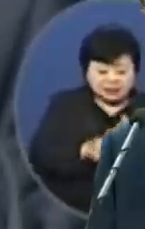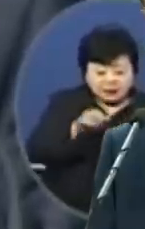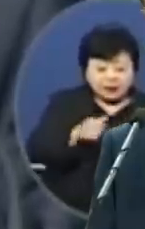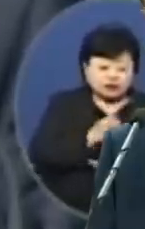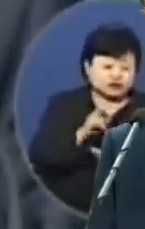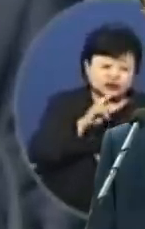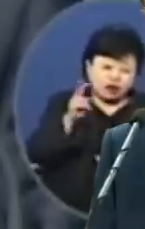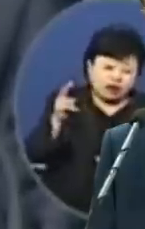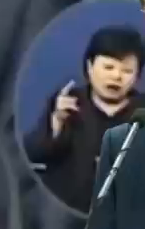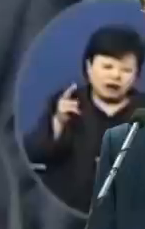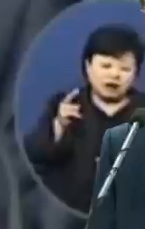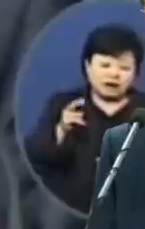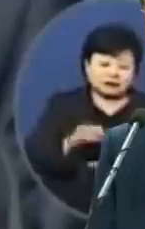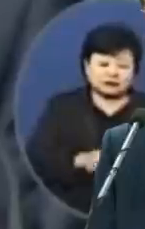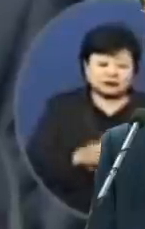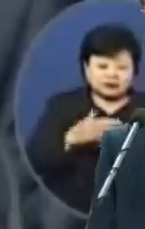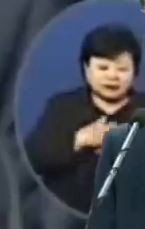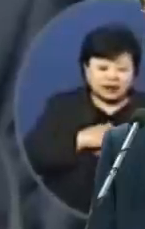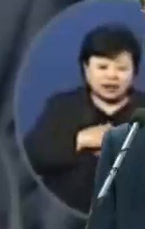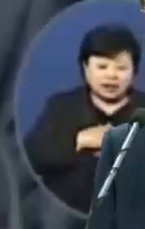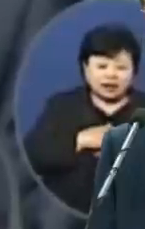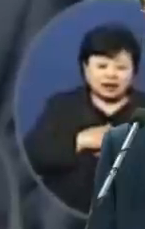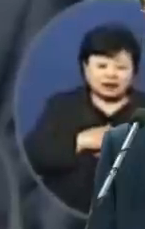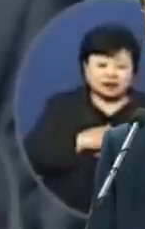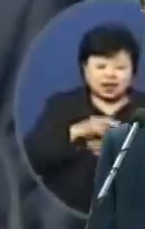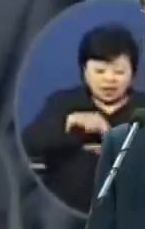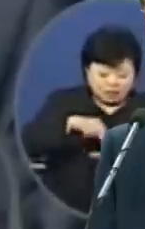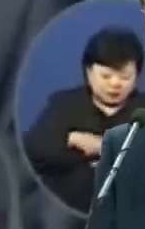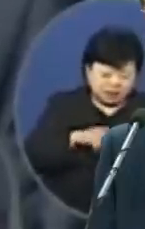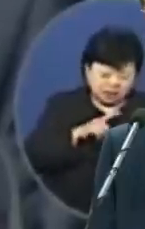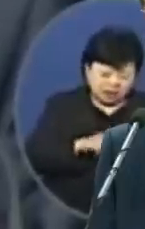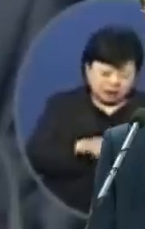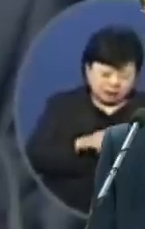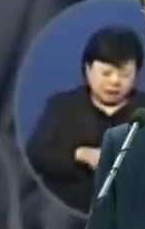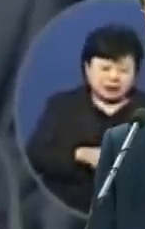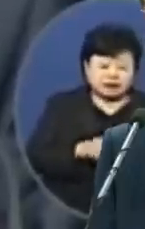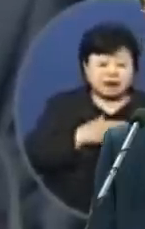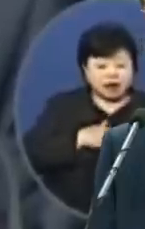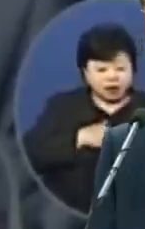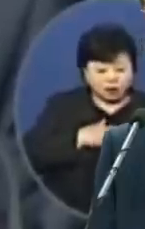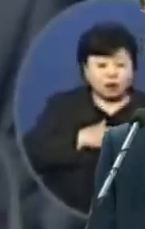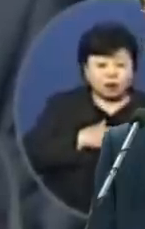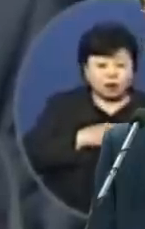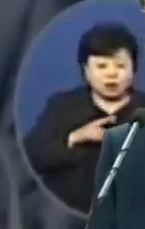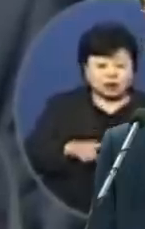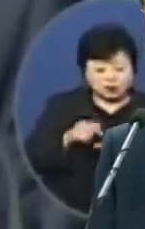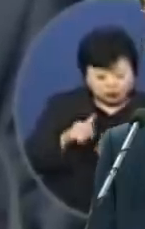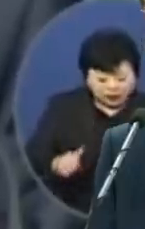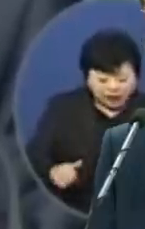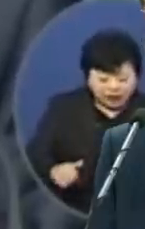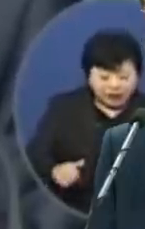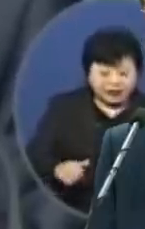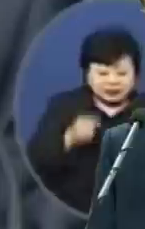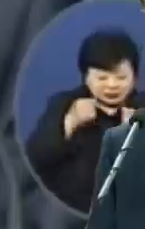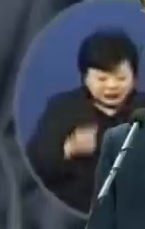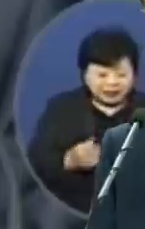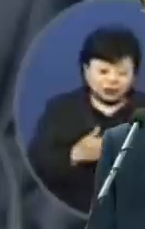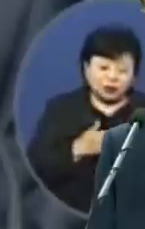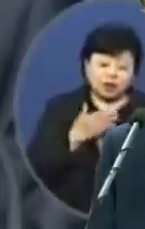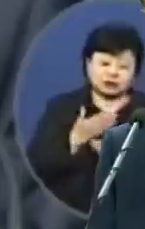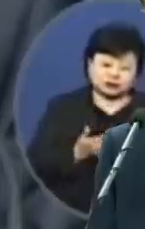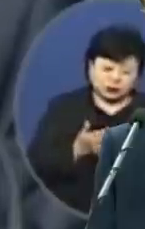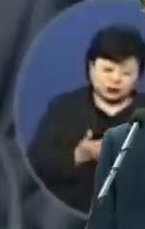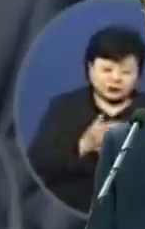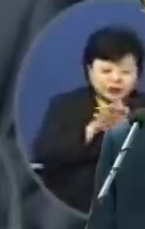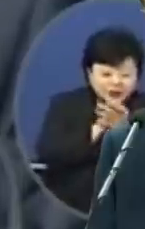주여 내가 분에 맞는 일을 꼭 알고 분에 맞는 일을 따라 인생을 살게 해 주시옵소서